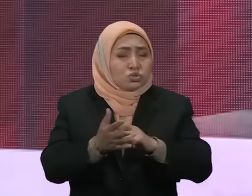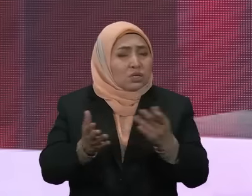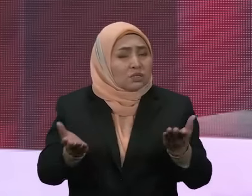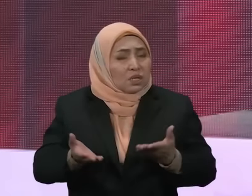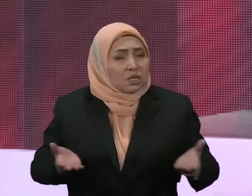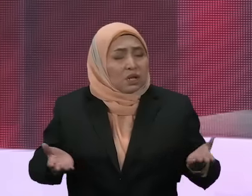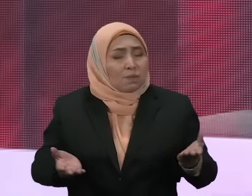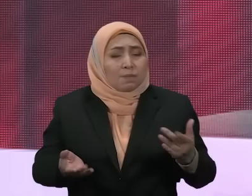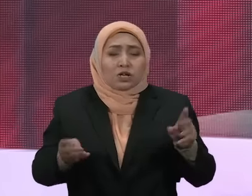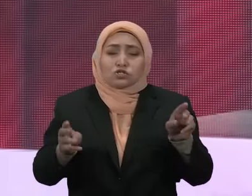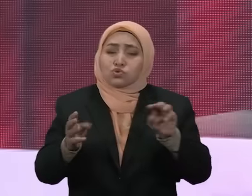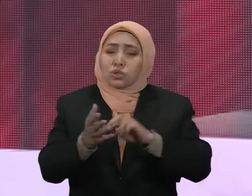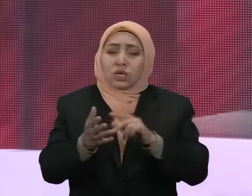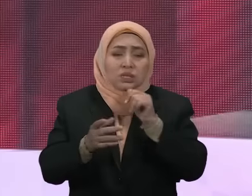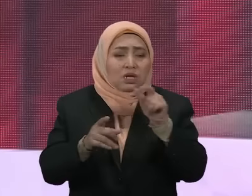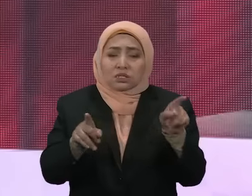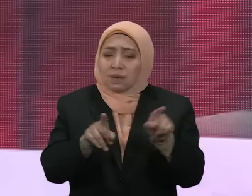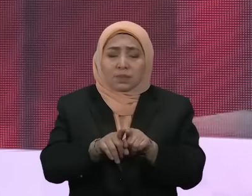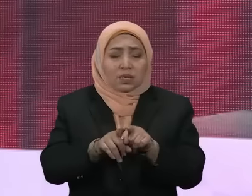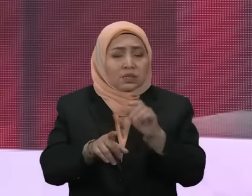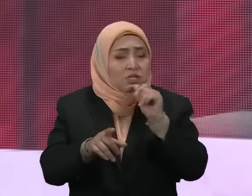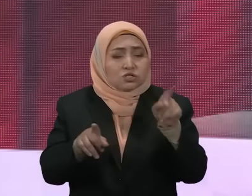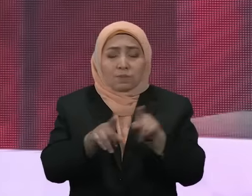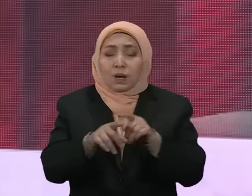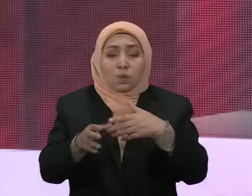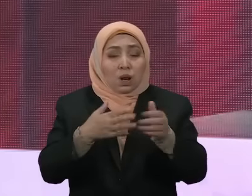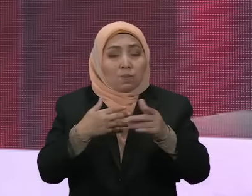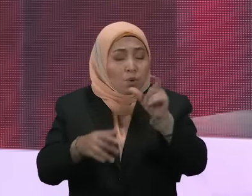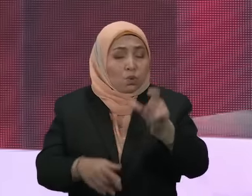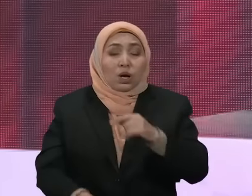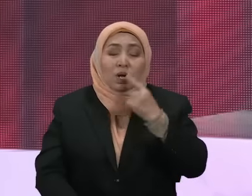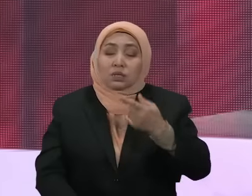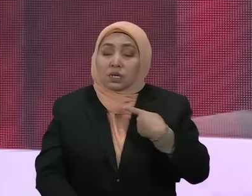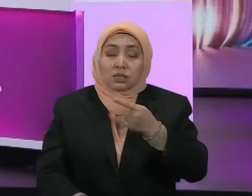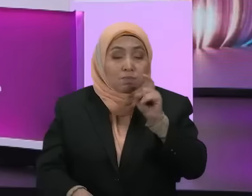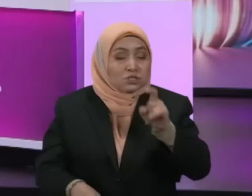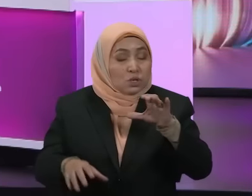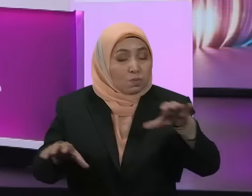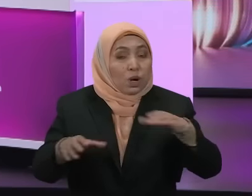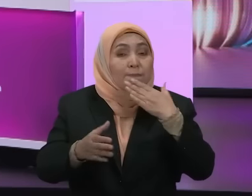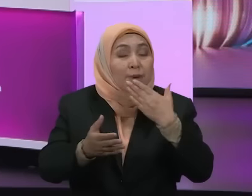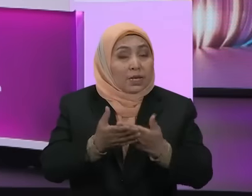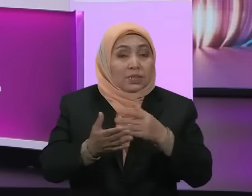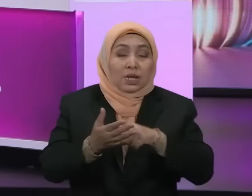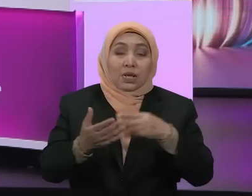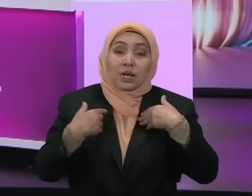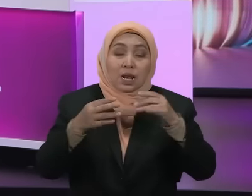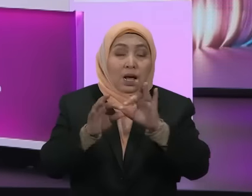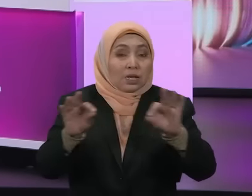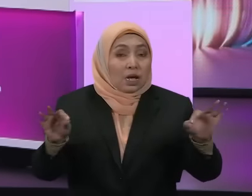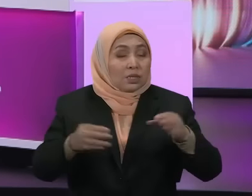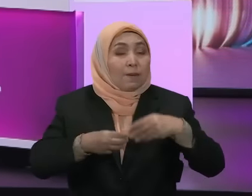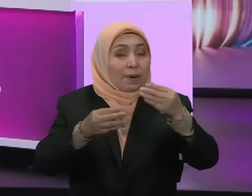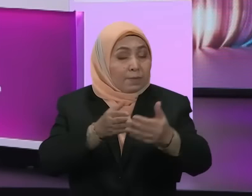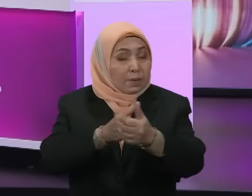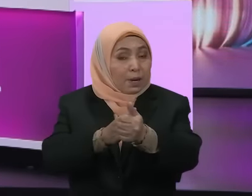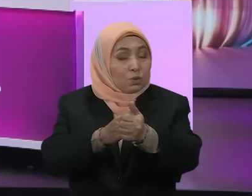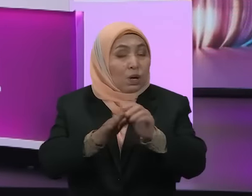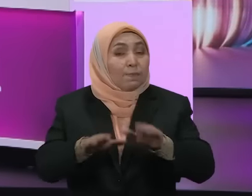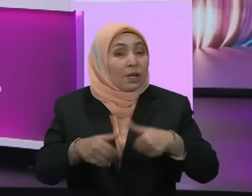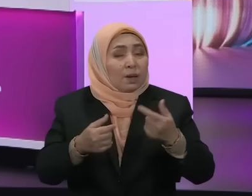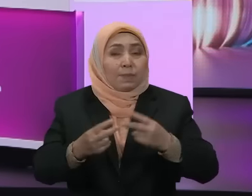Maksudnya ialah tak sama Ustaz. Ya. Tak sama. Walaupun orang kata kita ni kena buat baik, kan? Itu ini adalah ayat yang memberi panduan